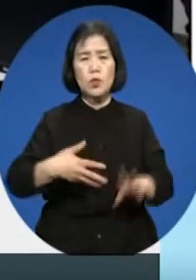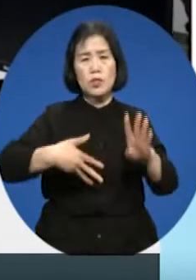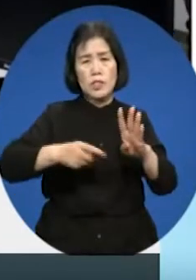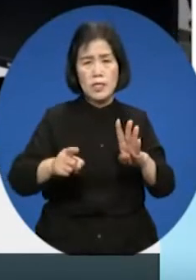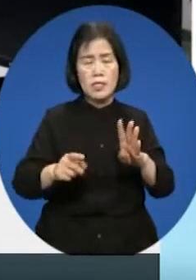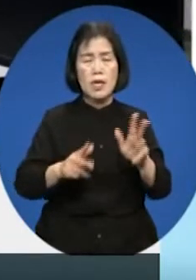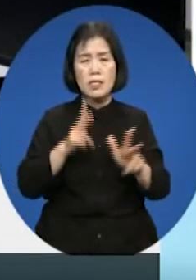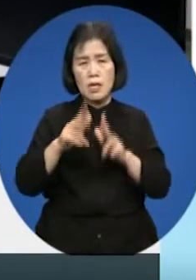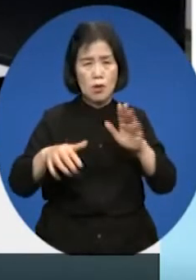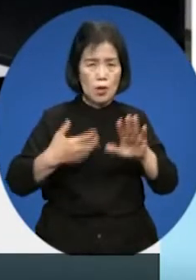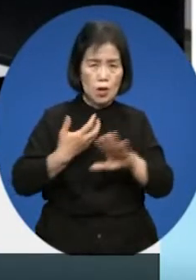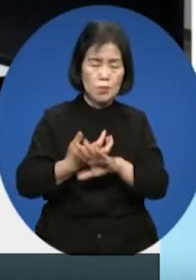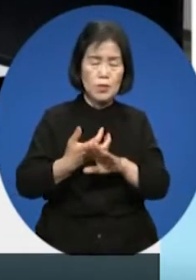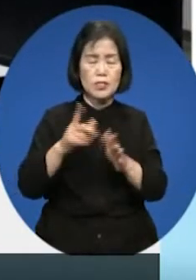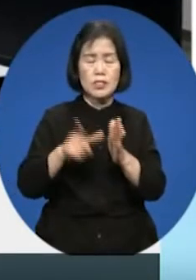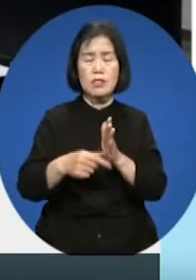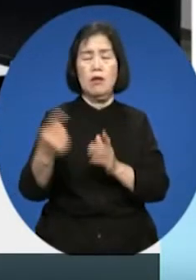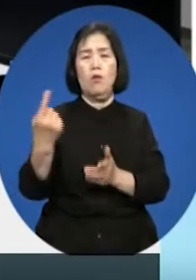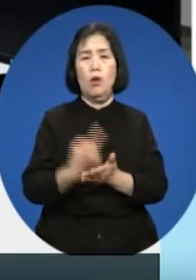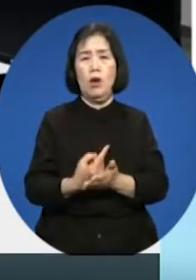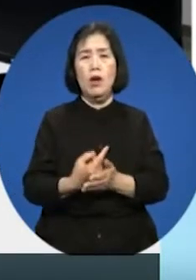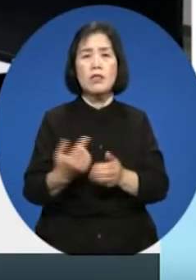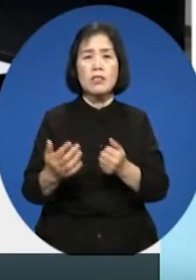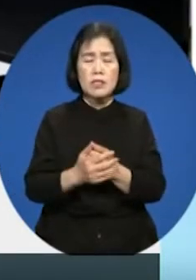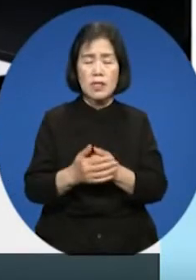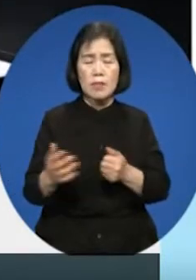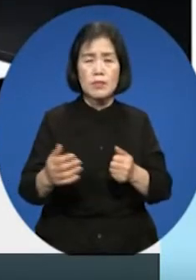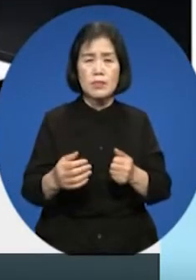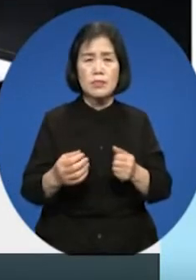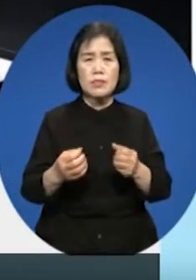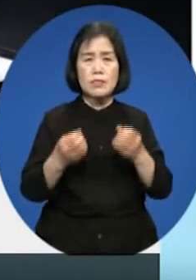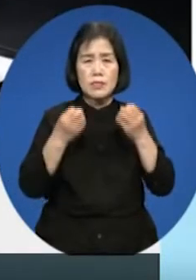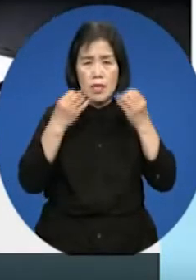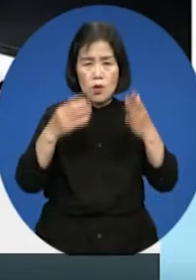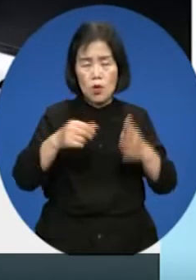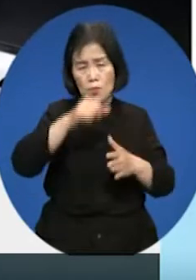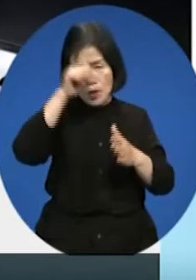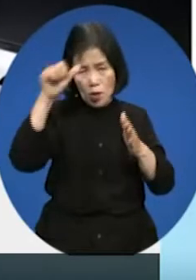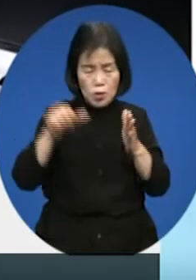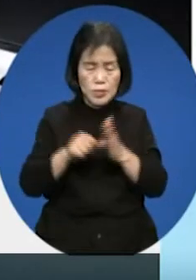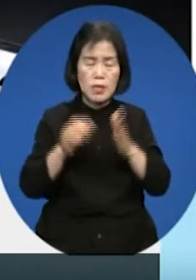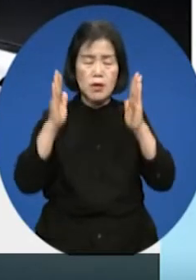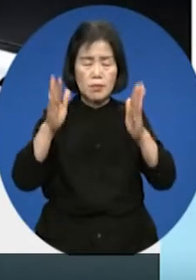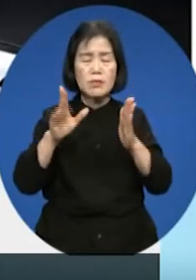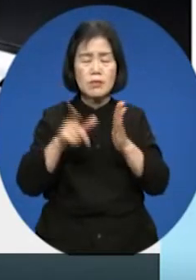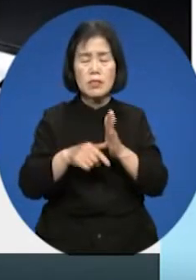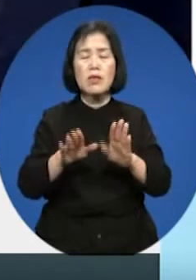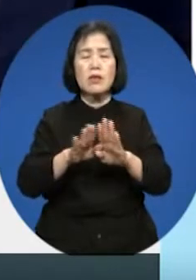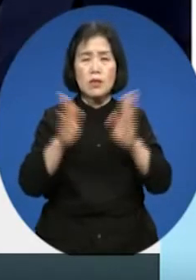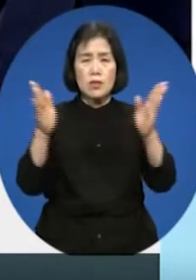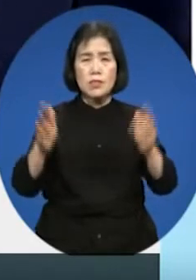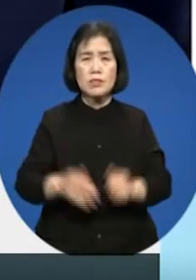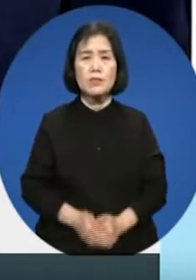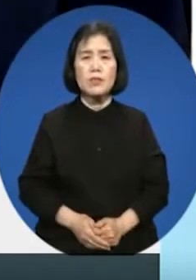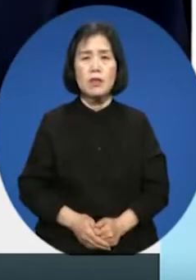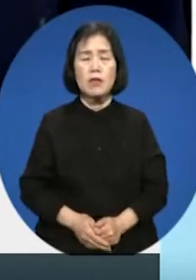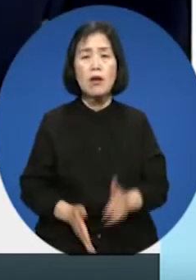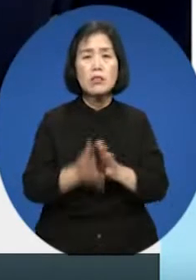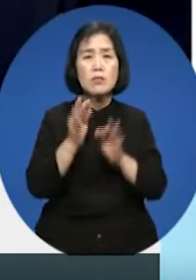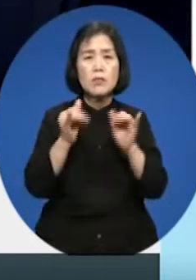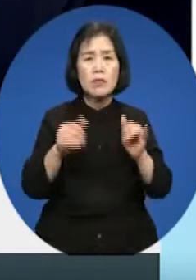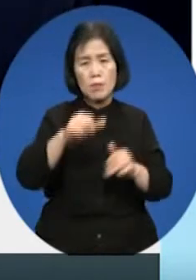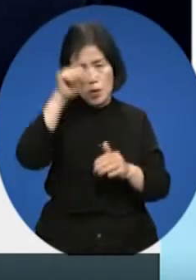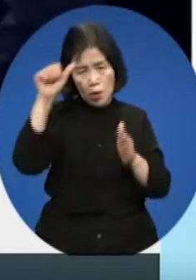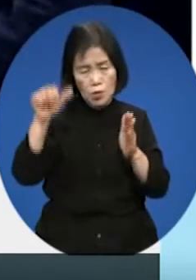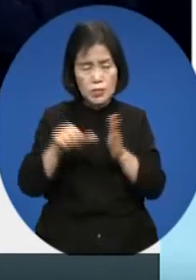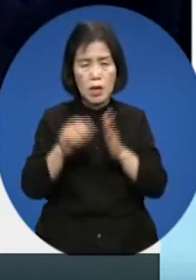산업혁명 시대가 오고 있잖아요. 그러면 우리 시민들에게 새로운 평생학습 시대가 열리고 있는 겁니다. 그러면 시민들의 평생학습권을